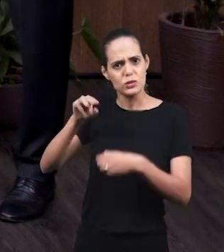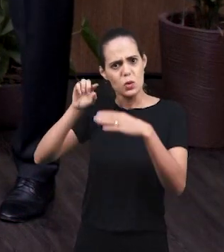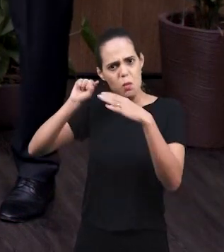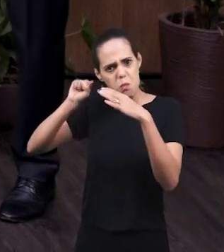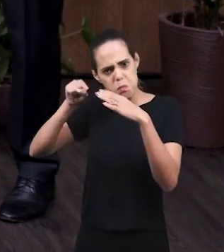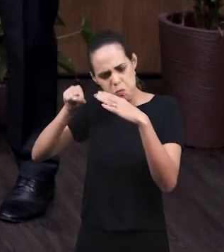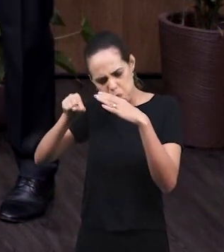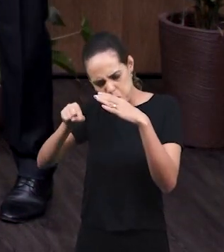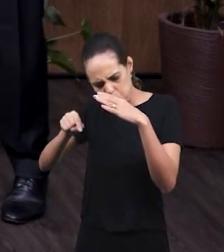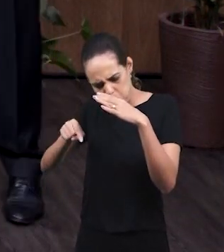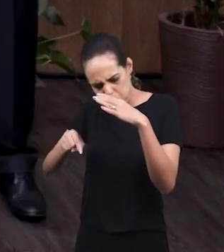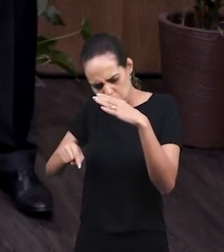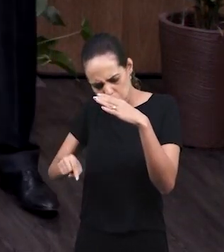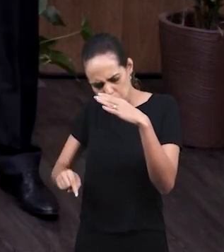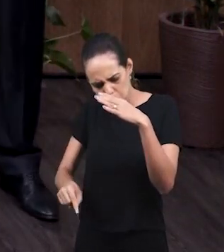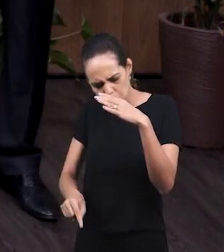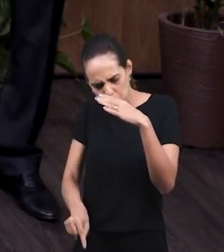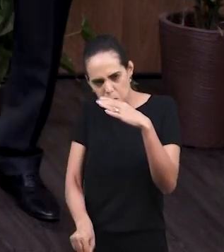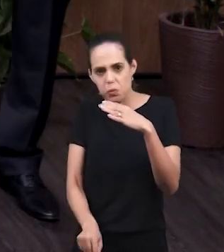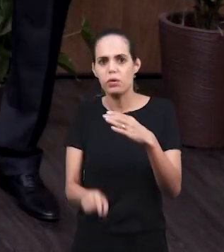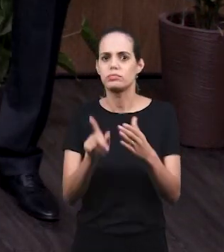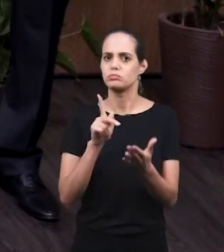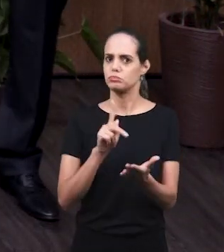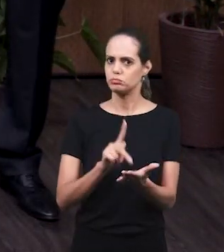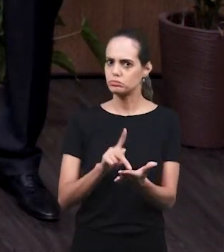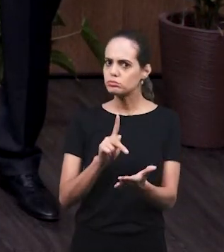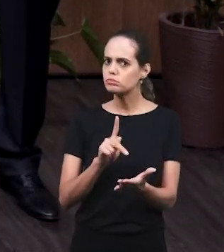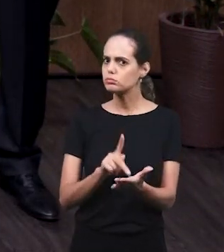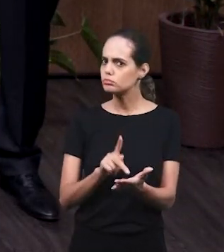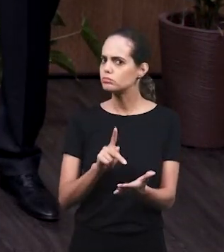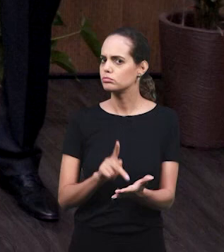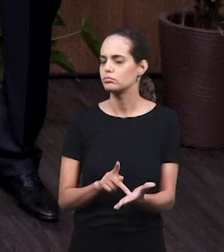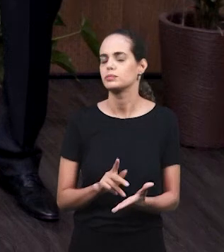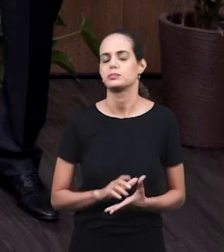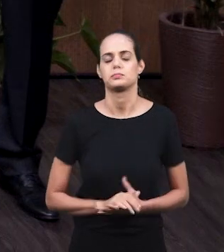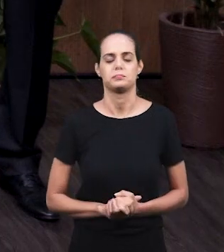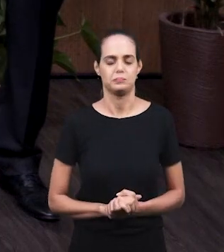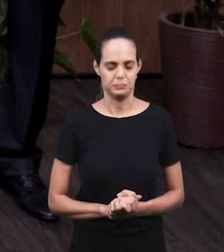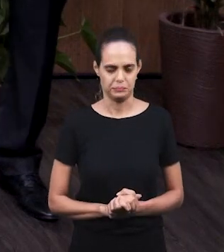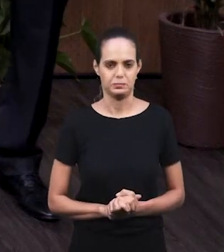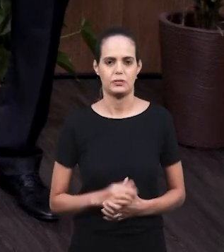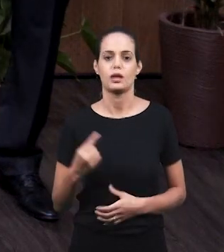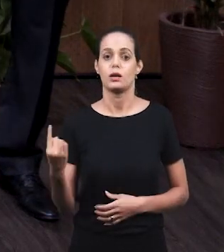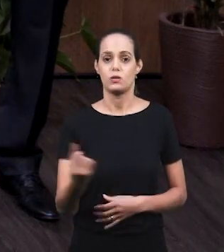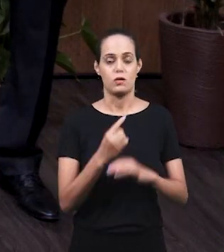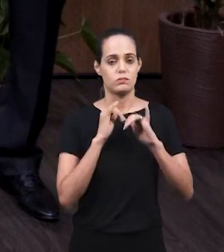profond. Il est vrai. De la même manière, nous